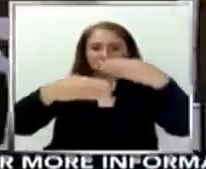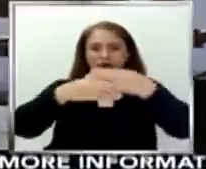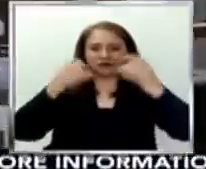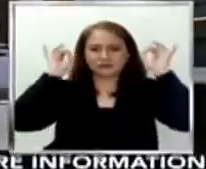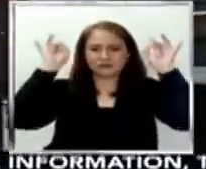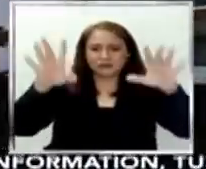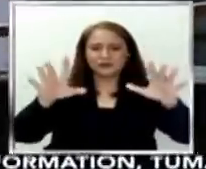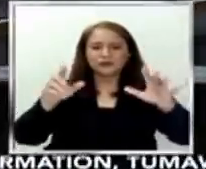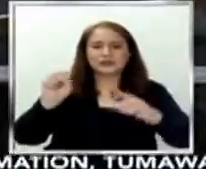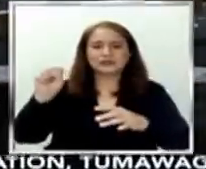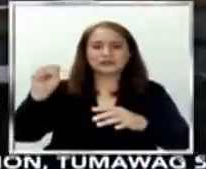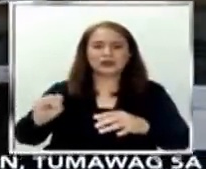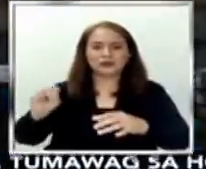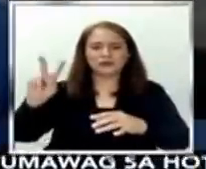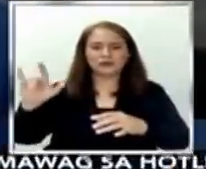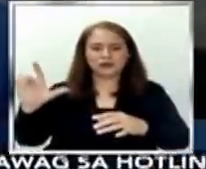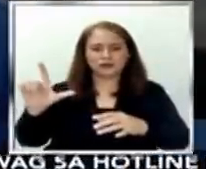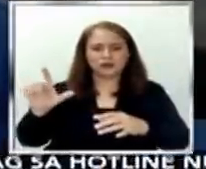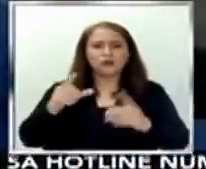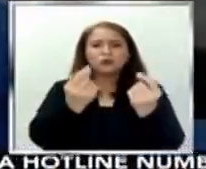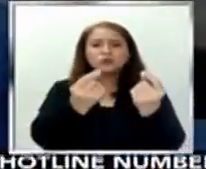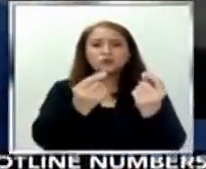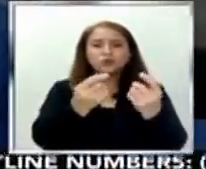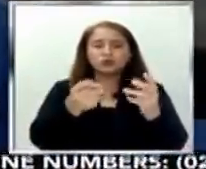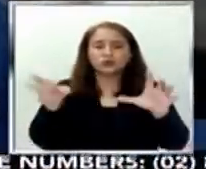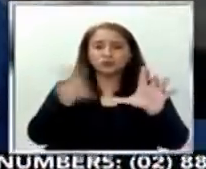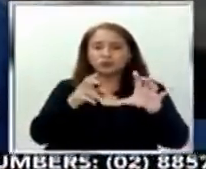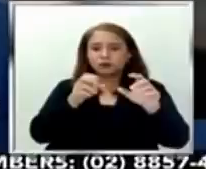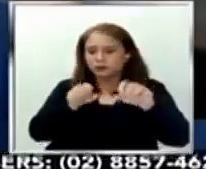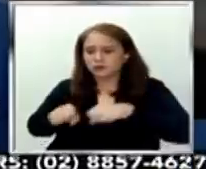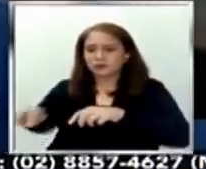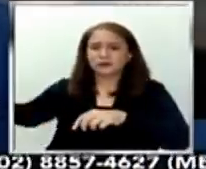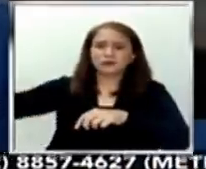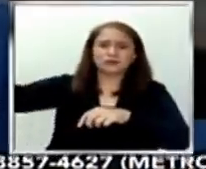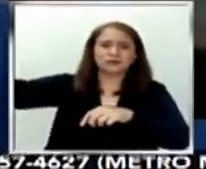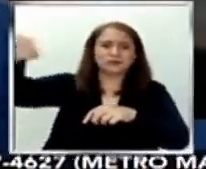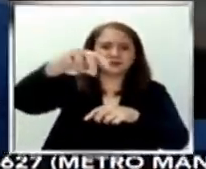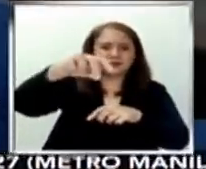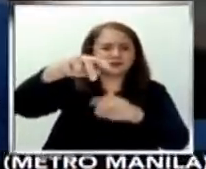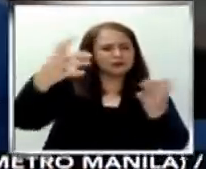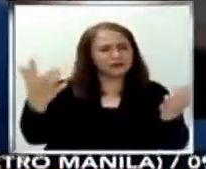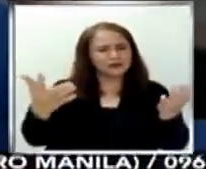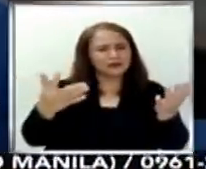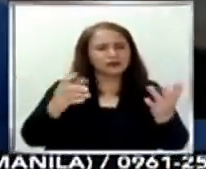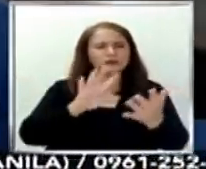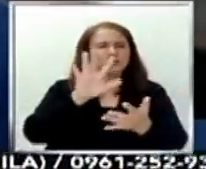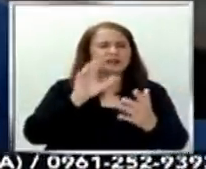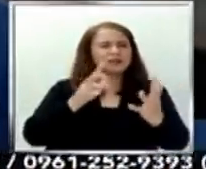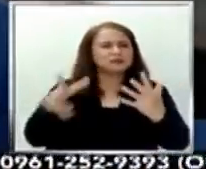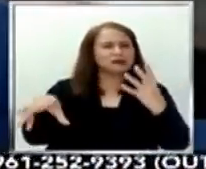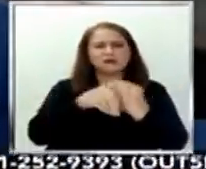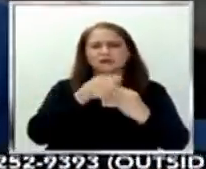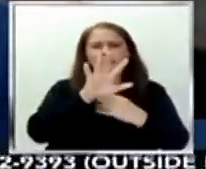Southville. Paiikutin pa nila yung mga pupunta sa Southville. Siguro that's another 5 to 7